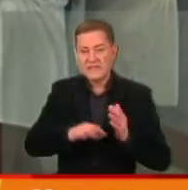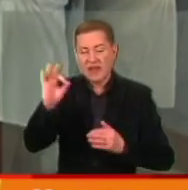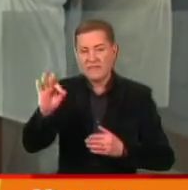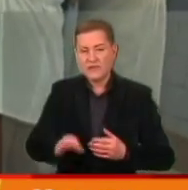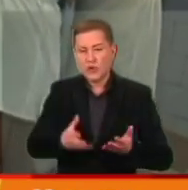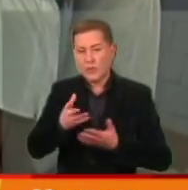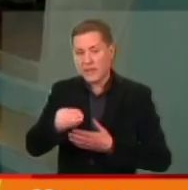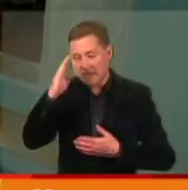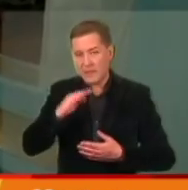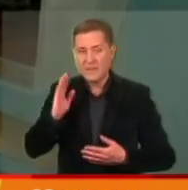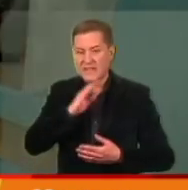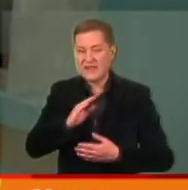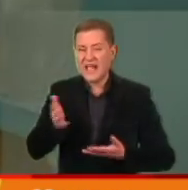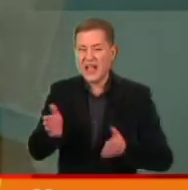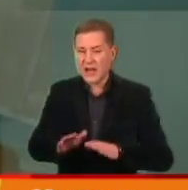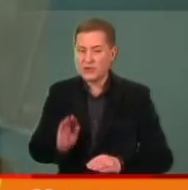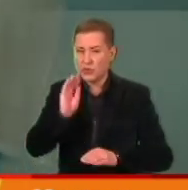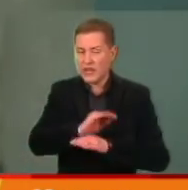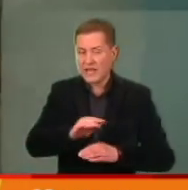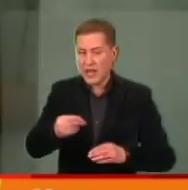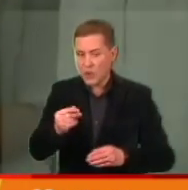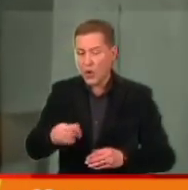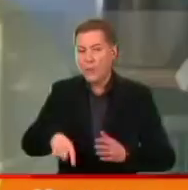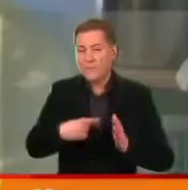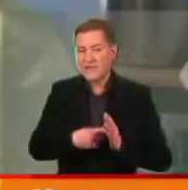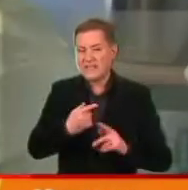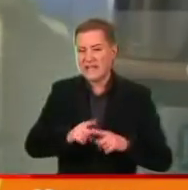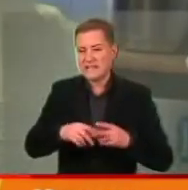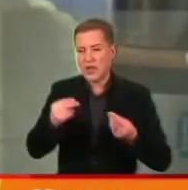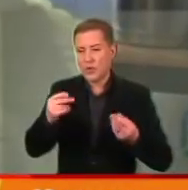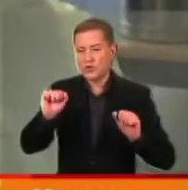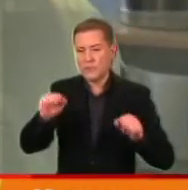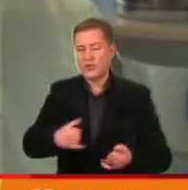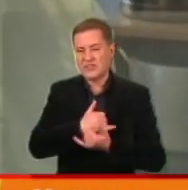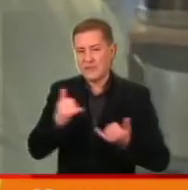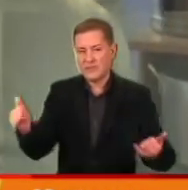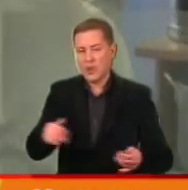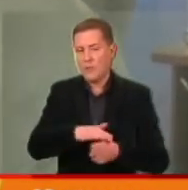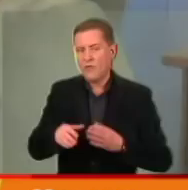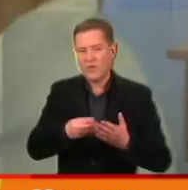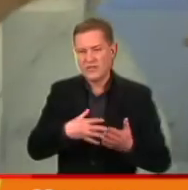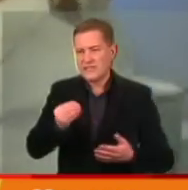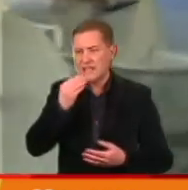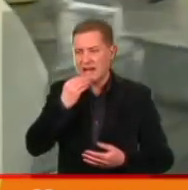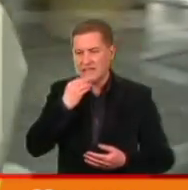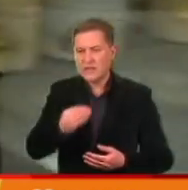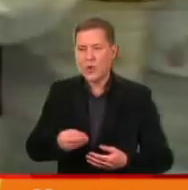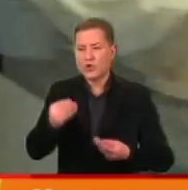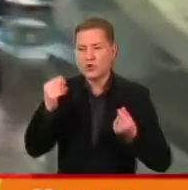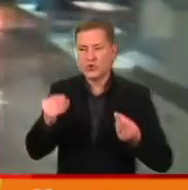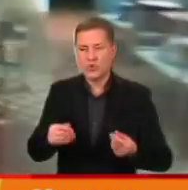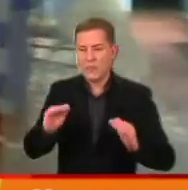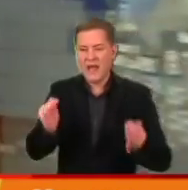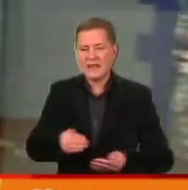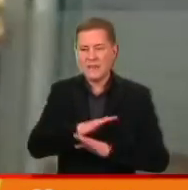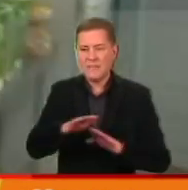батьки, решту додає місто. Люди певні, на ці гроші можна забезпечити дітям повноцінний раціон. Тим більше, що сума не